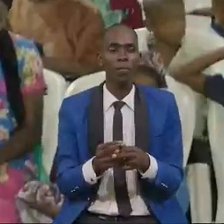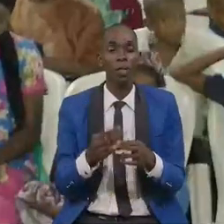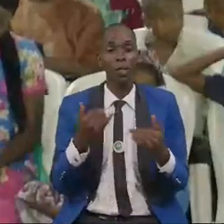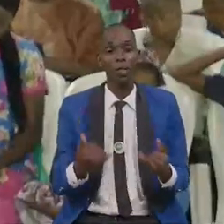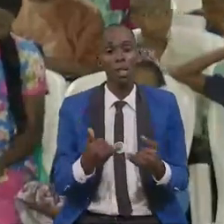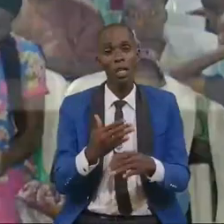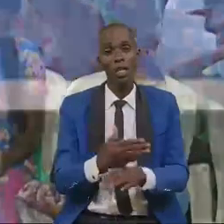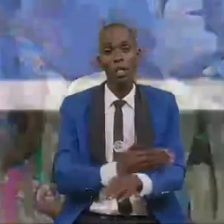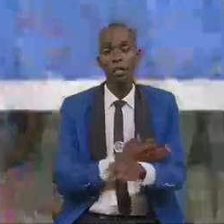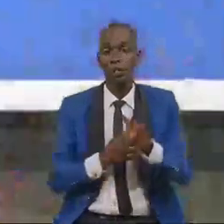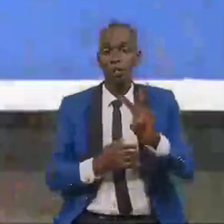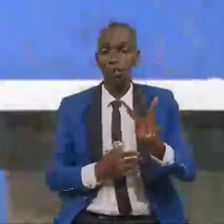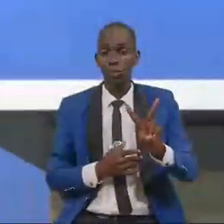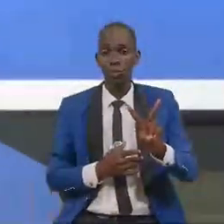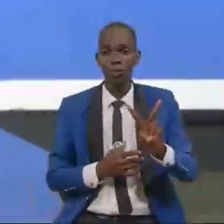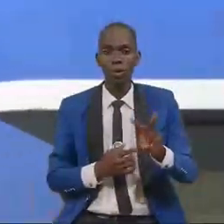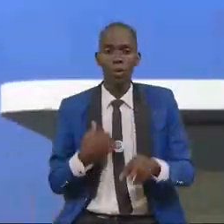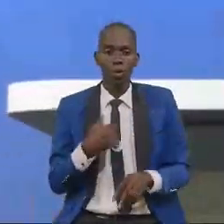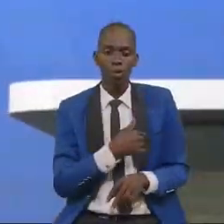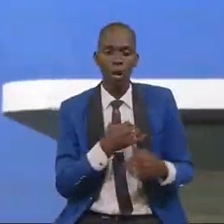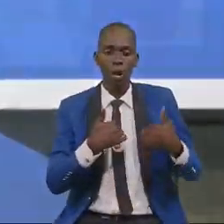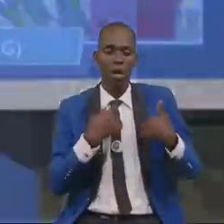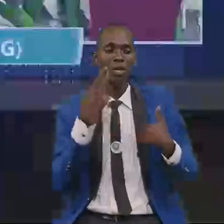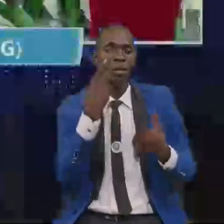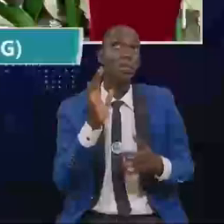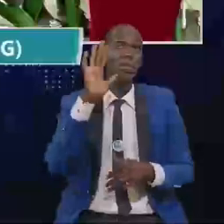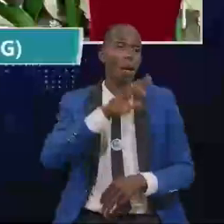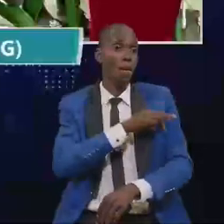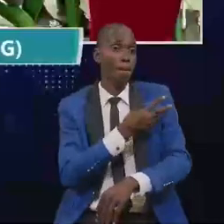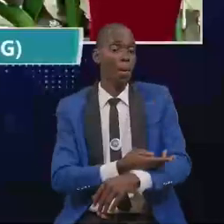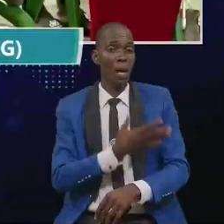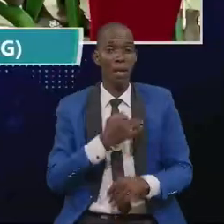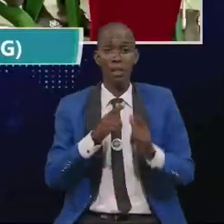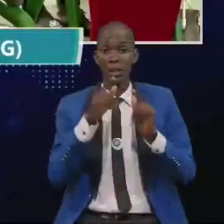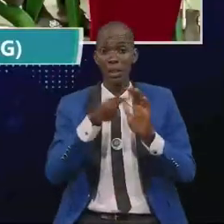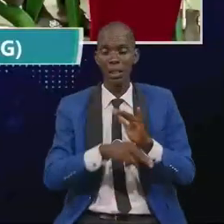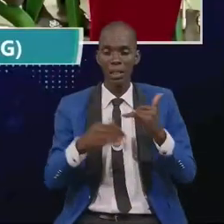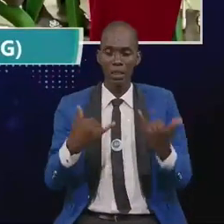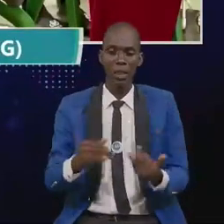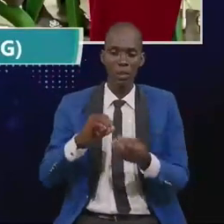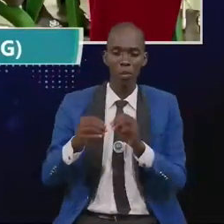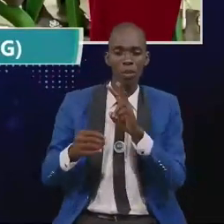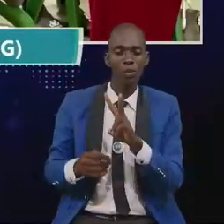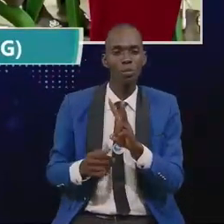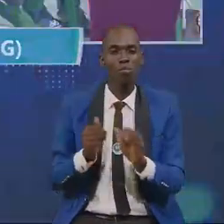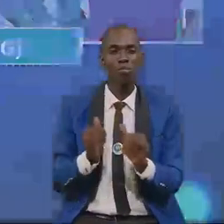deuxièmement nous avons vu sa puissance et Sa Majesté maintenant nous allons voir deuxième élément